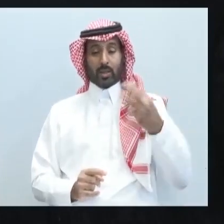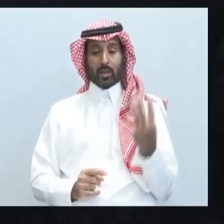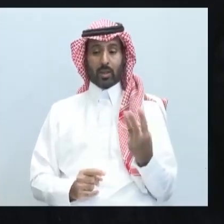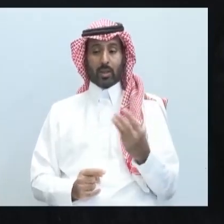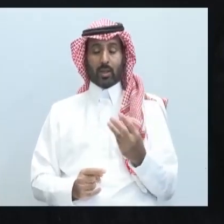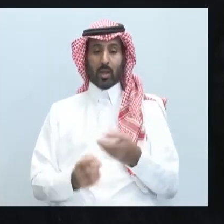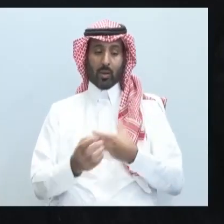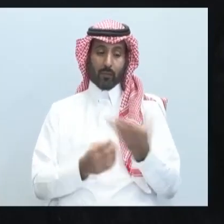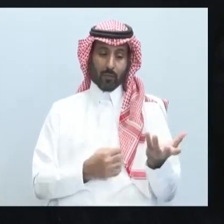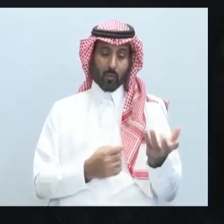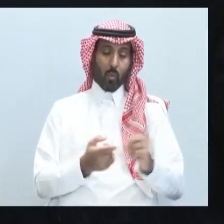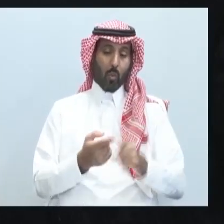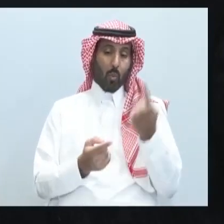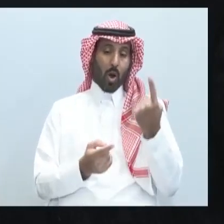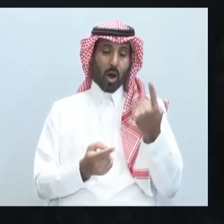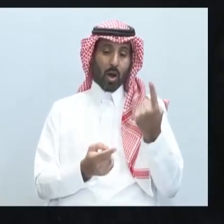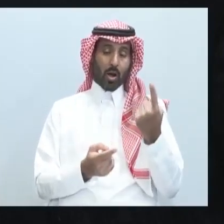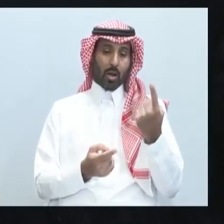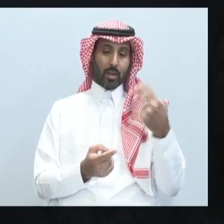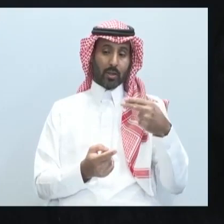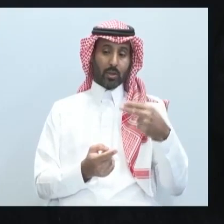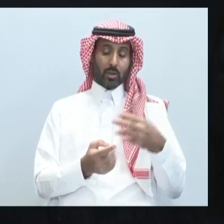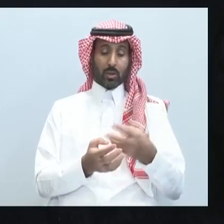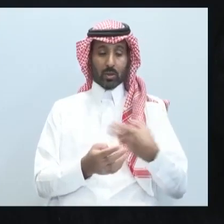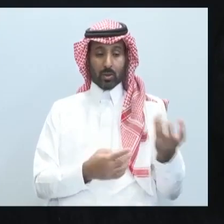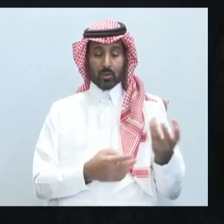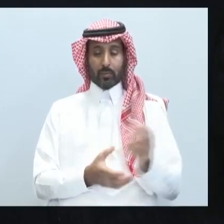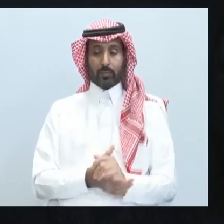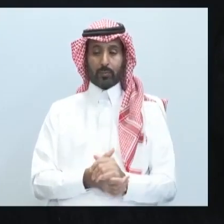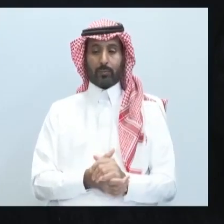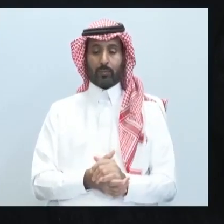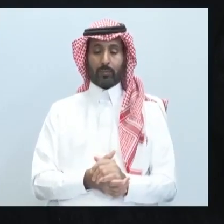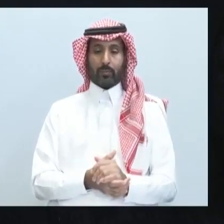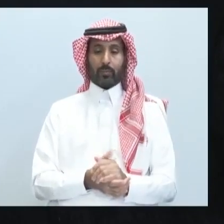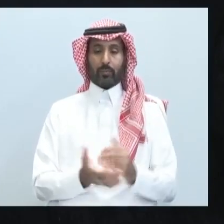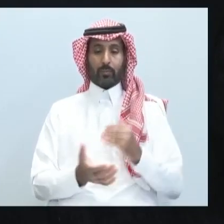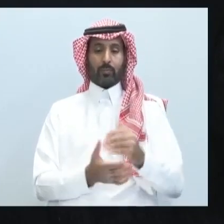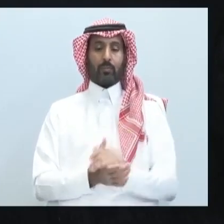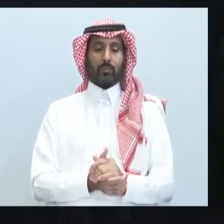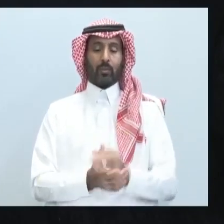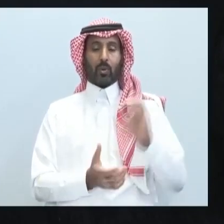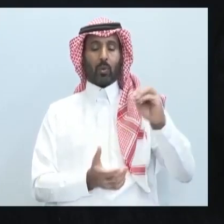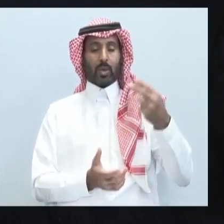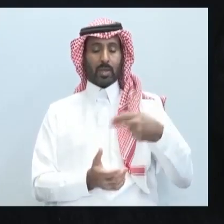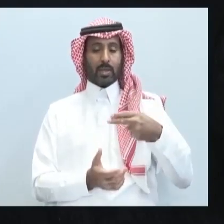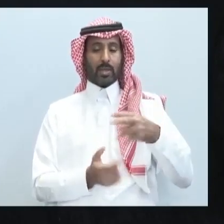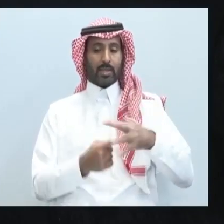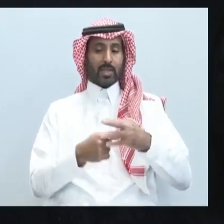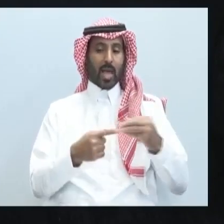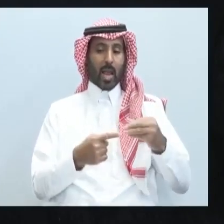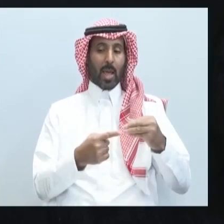فقدت فقدت ايون مين ايون الهيدروجين فقدت ايون الهيدروجين لاحظ عندنا الاو اتش سالب